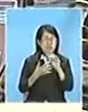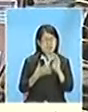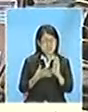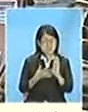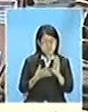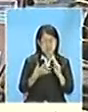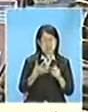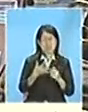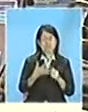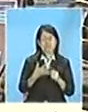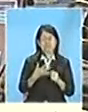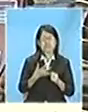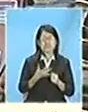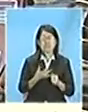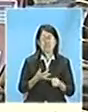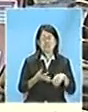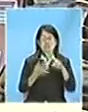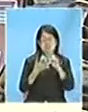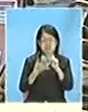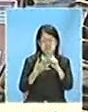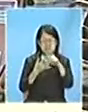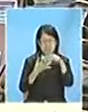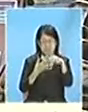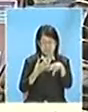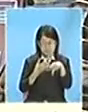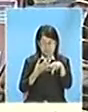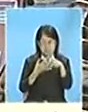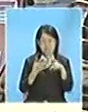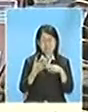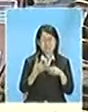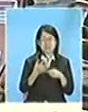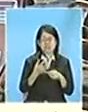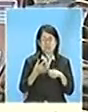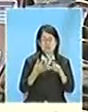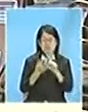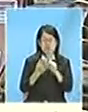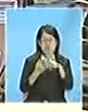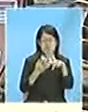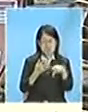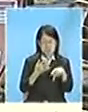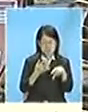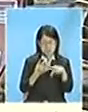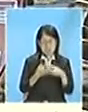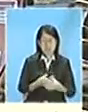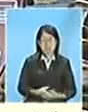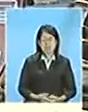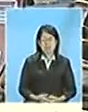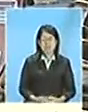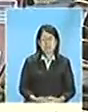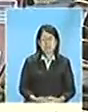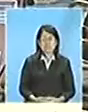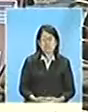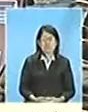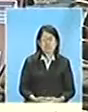ลักษณ์นางสมพรจูมั่นนายสมพลพันมณี